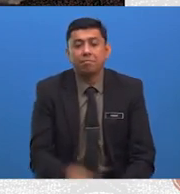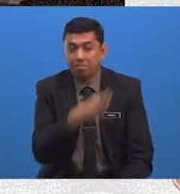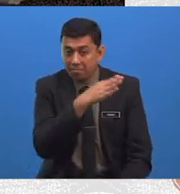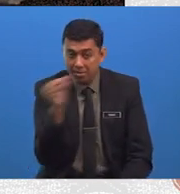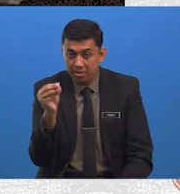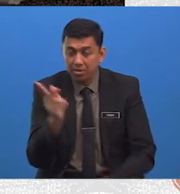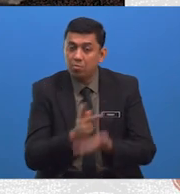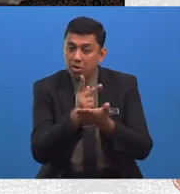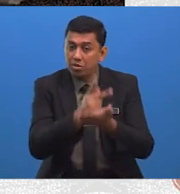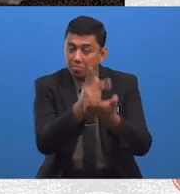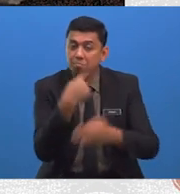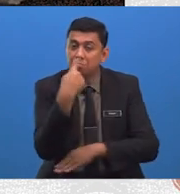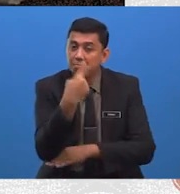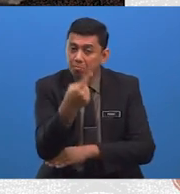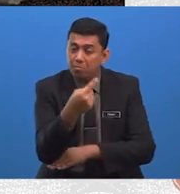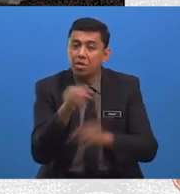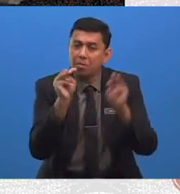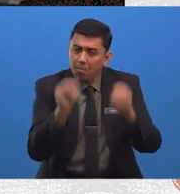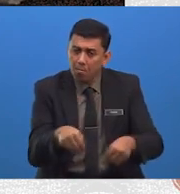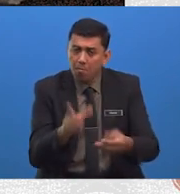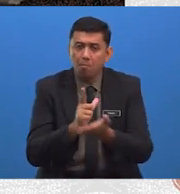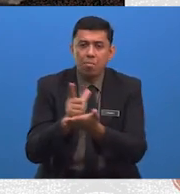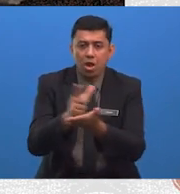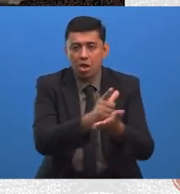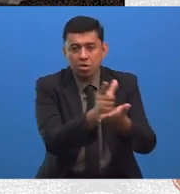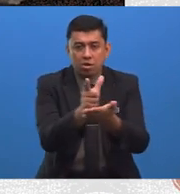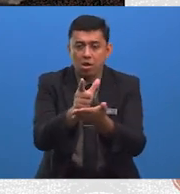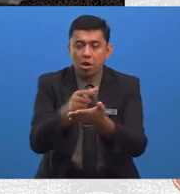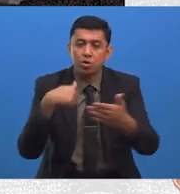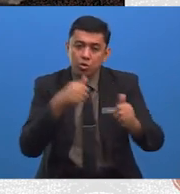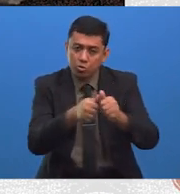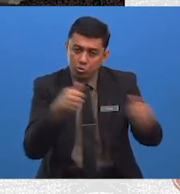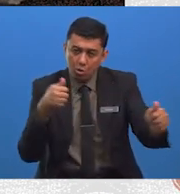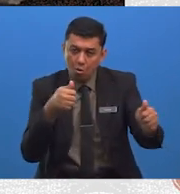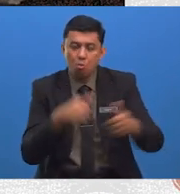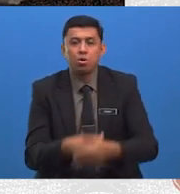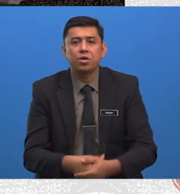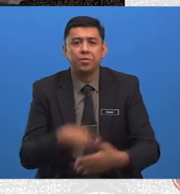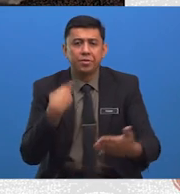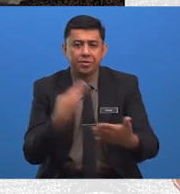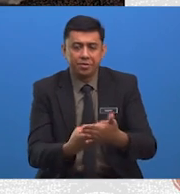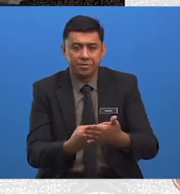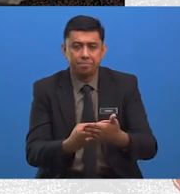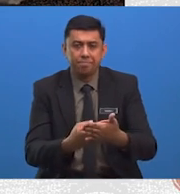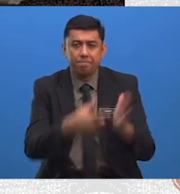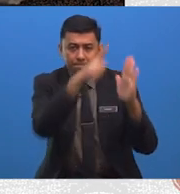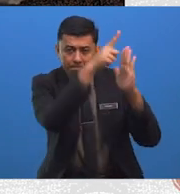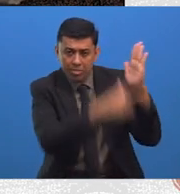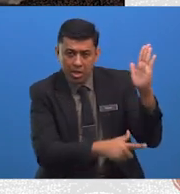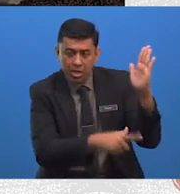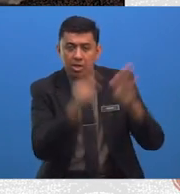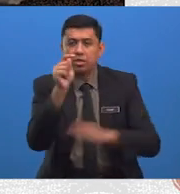Dan kapal-kapal tersebut mampu berlayar jauh hingga ke pelabuhan Tonkin dan